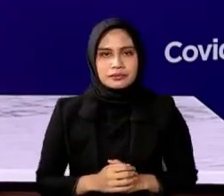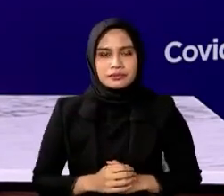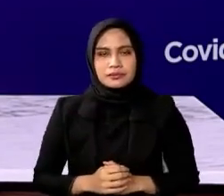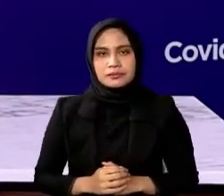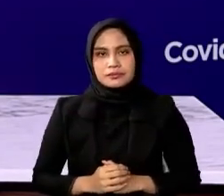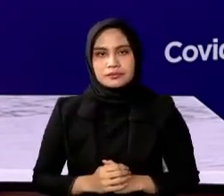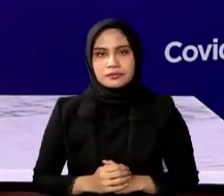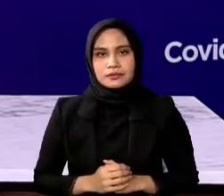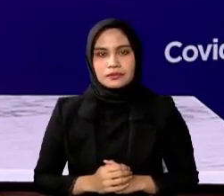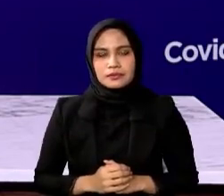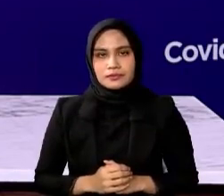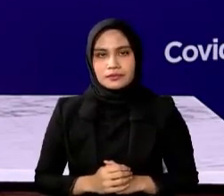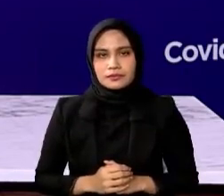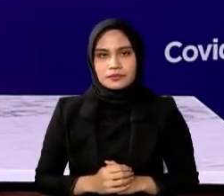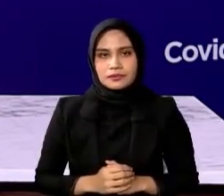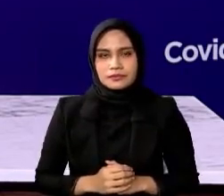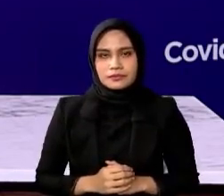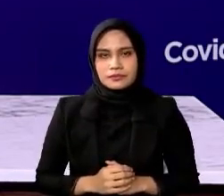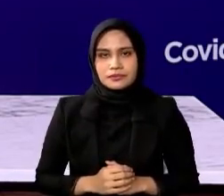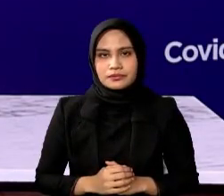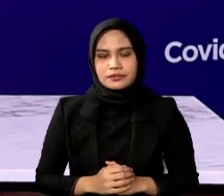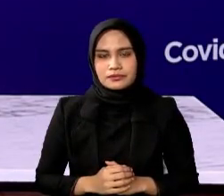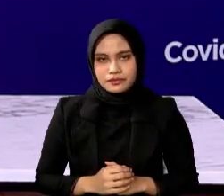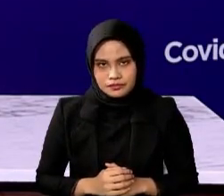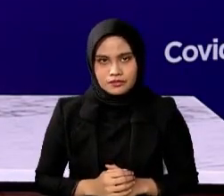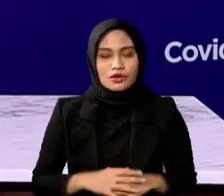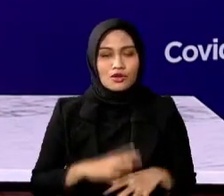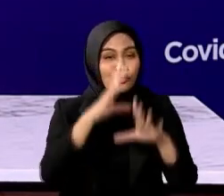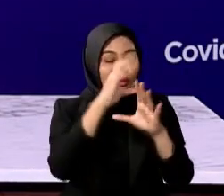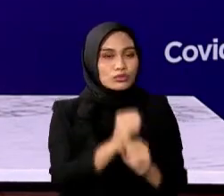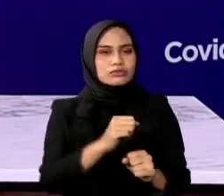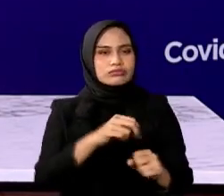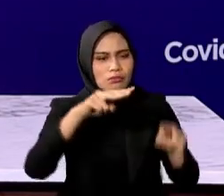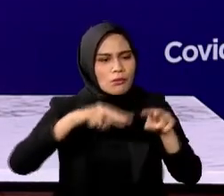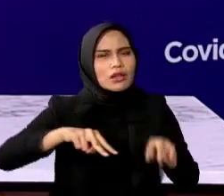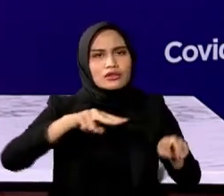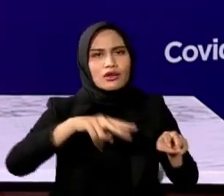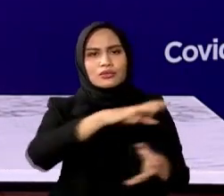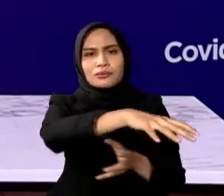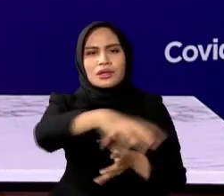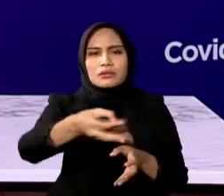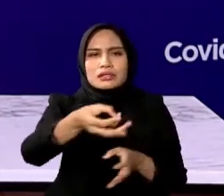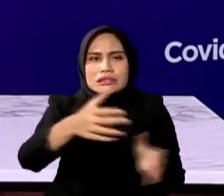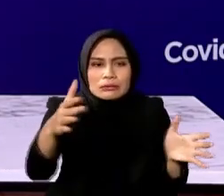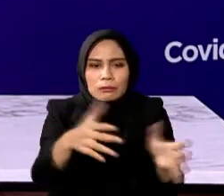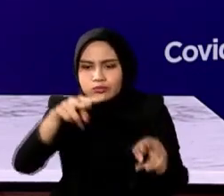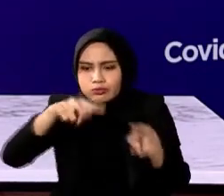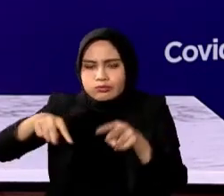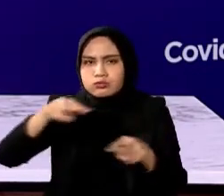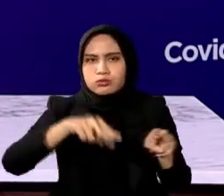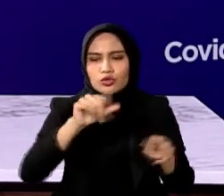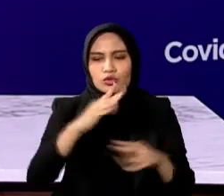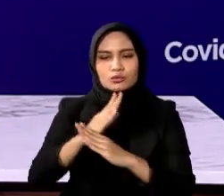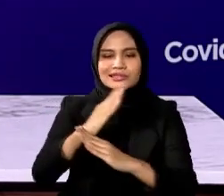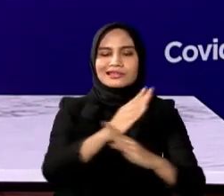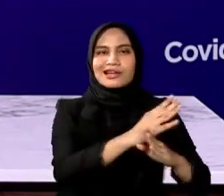mikro intervensi yang difokuskan pada tingkat terkecil ini diharapkan dapat memberikan dampak positif baik pada upaya